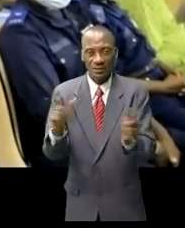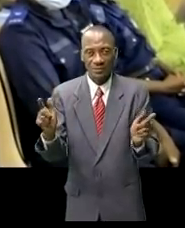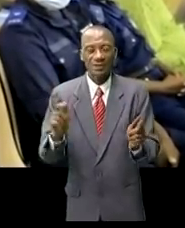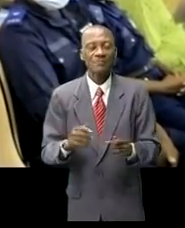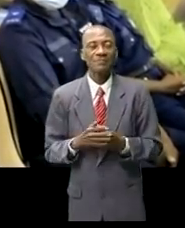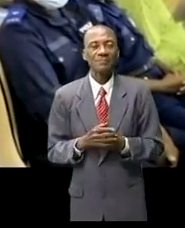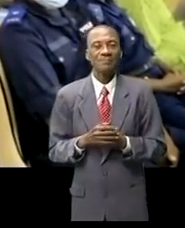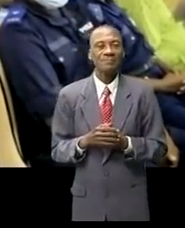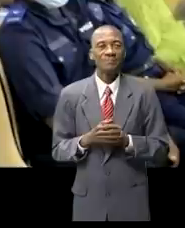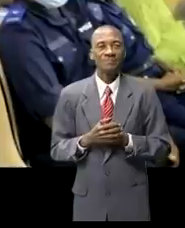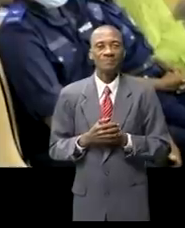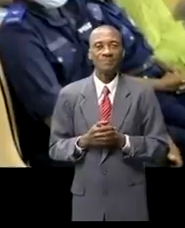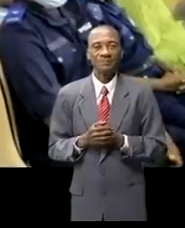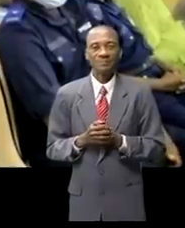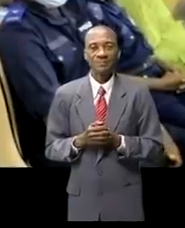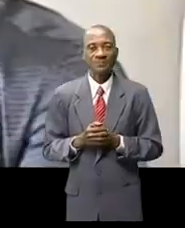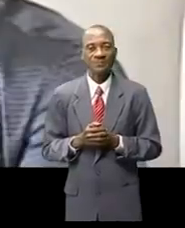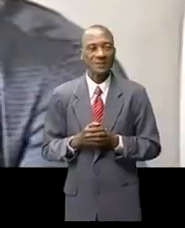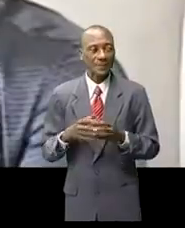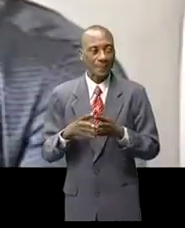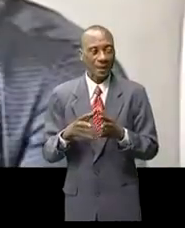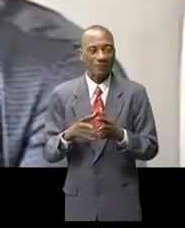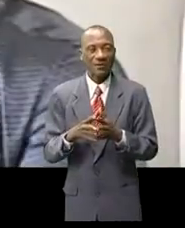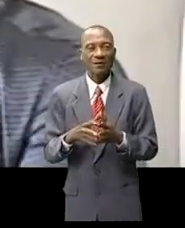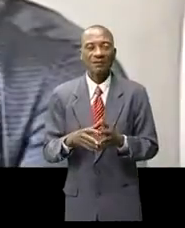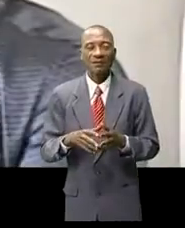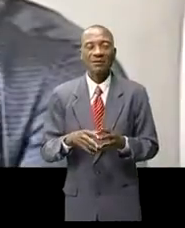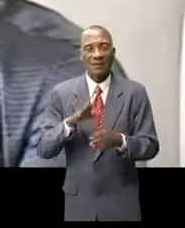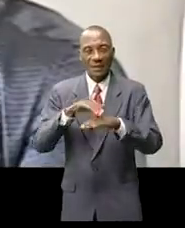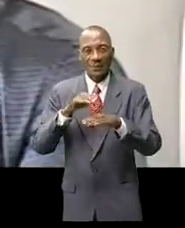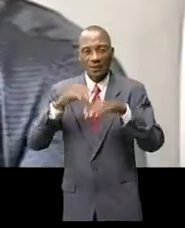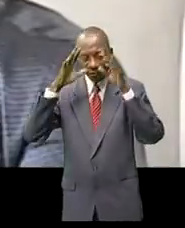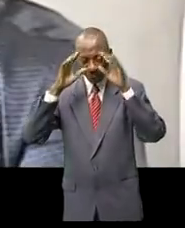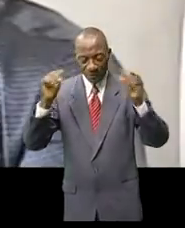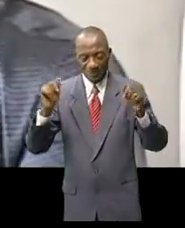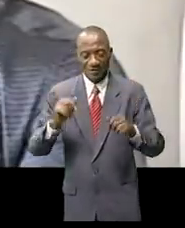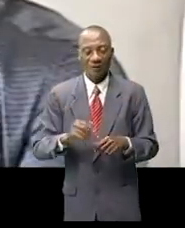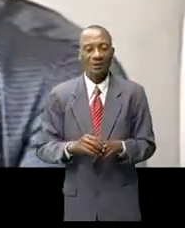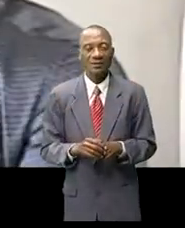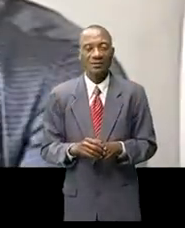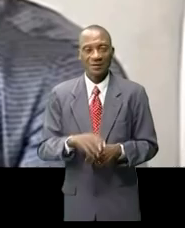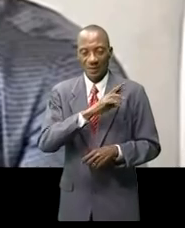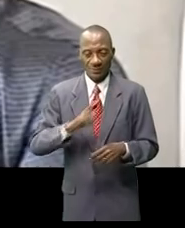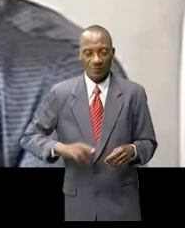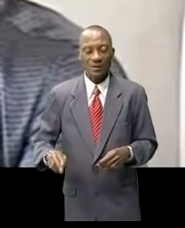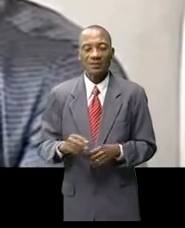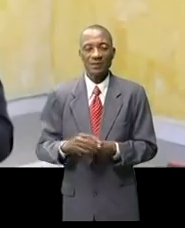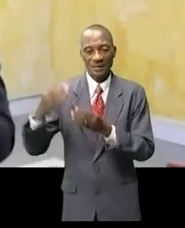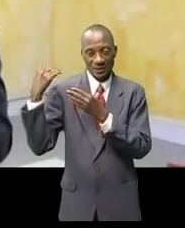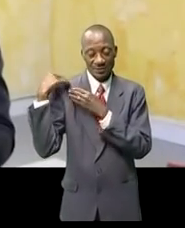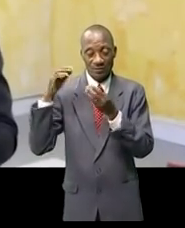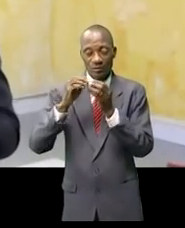de la République, c'est l'appel permanent du chef de l'État et commandant suprême de FARDC et de la PNC, Félix Antoine Tshisekedi